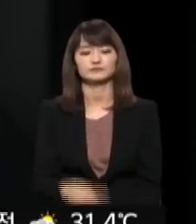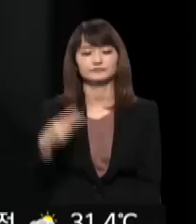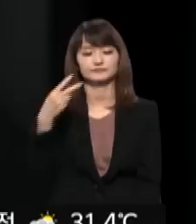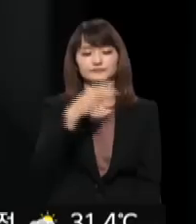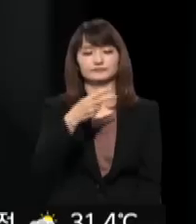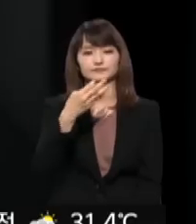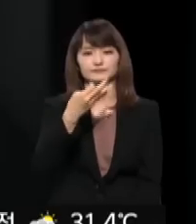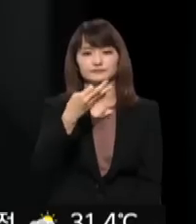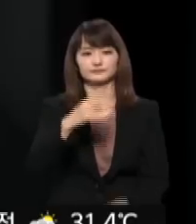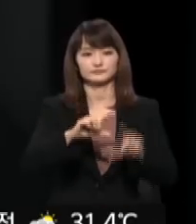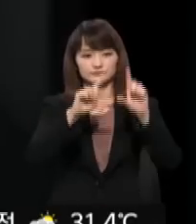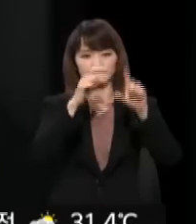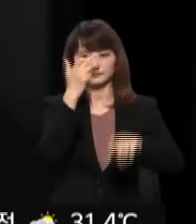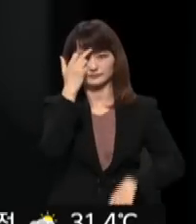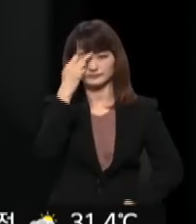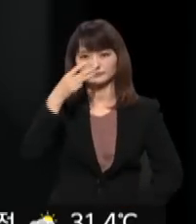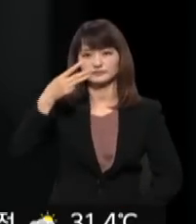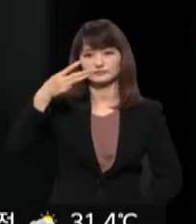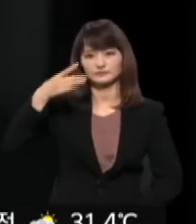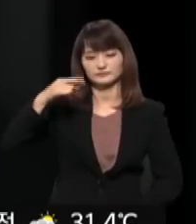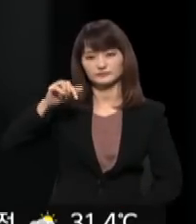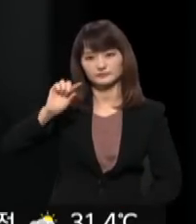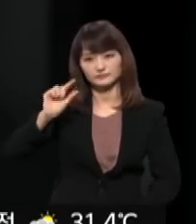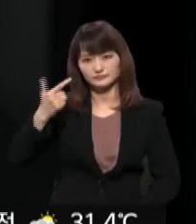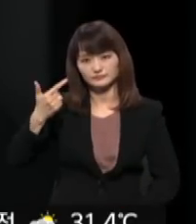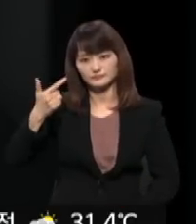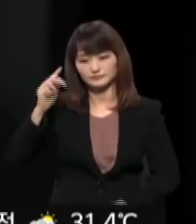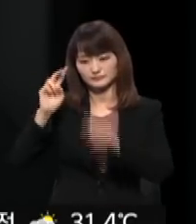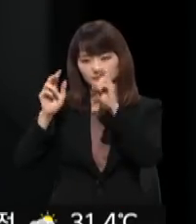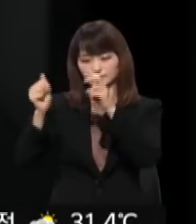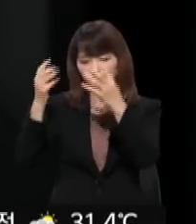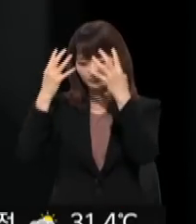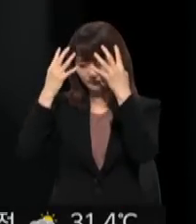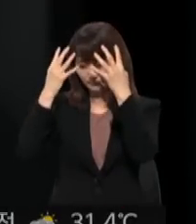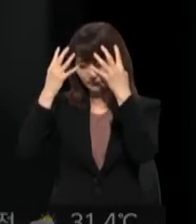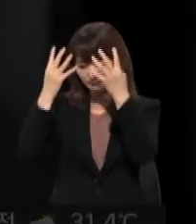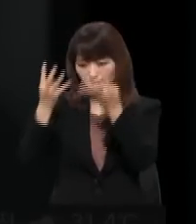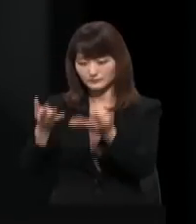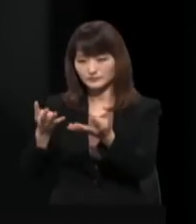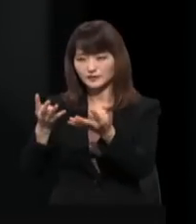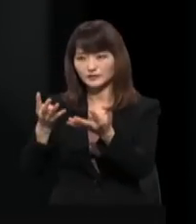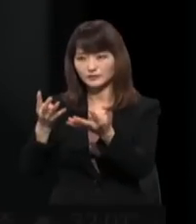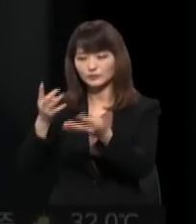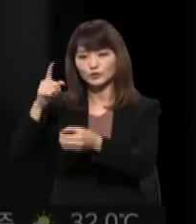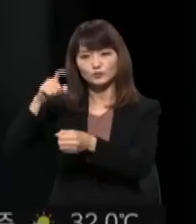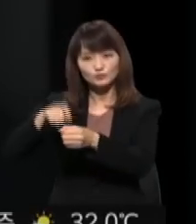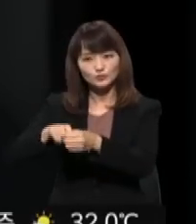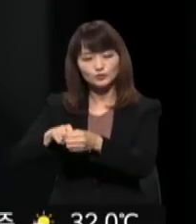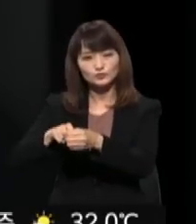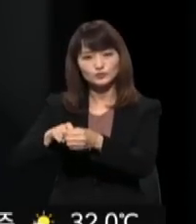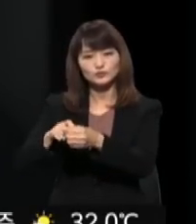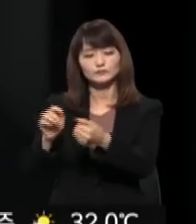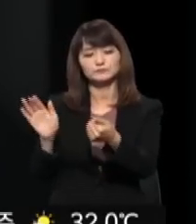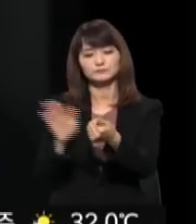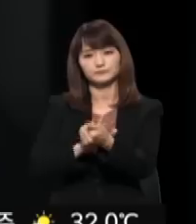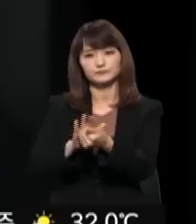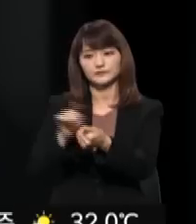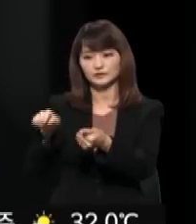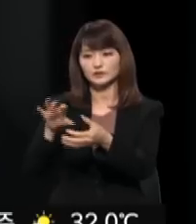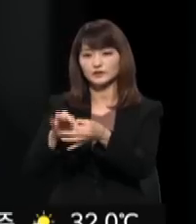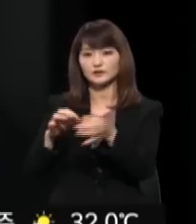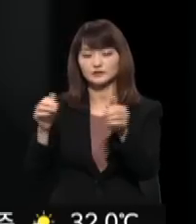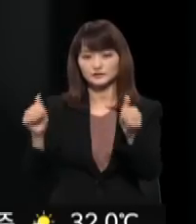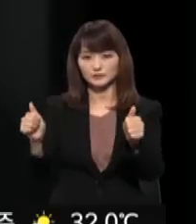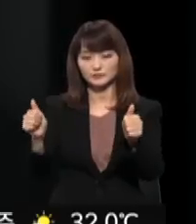2014년도에는 최태원 SK 회장의 3연을 주로 의도하고서 접대를 했다 근데 그것도 공소시효는 지났어요